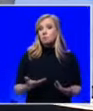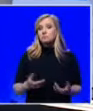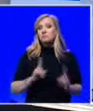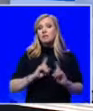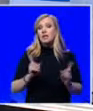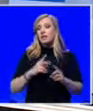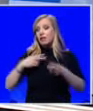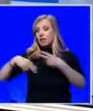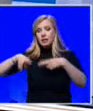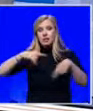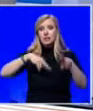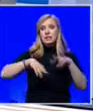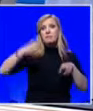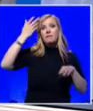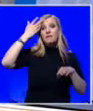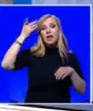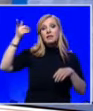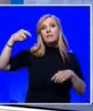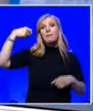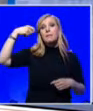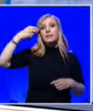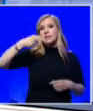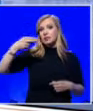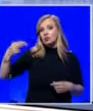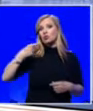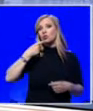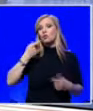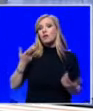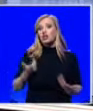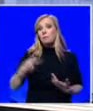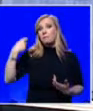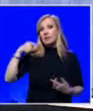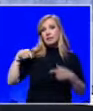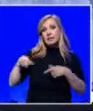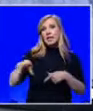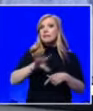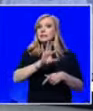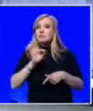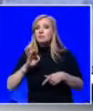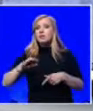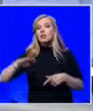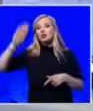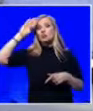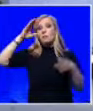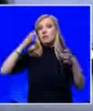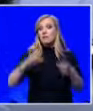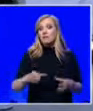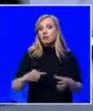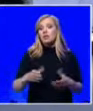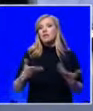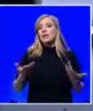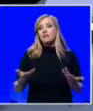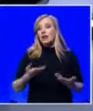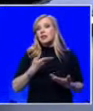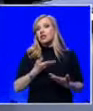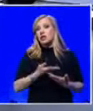не бива да търсиме вината в президентската институция за това, че президента назначава служебни правителства или